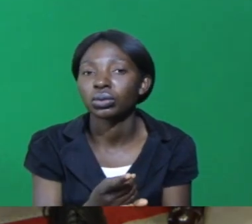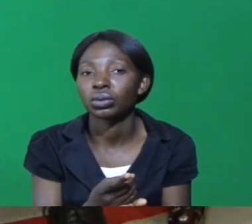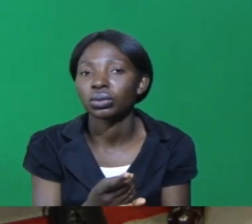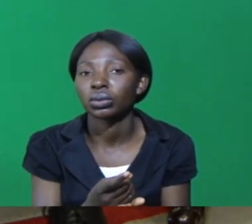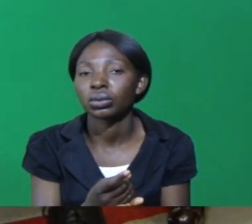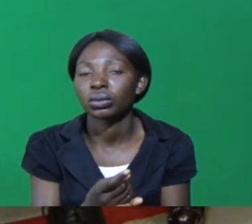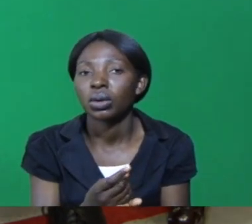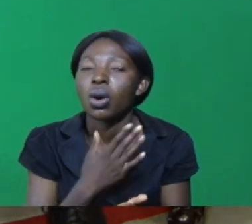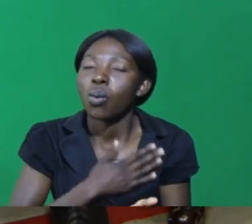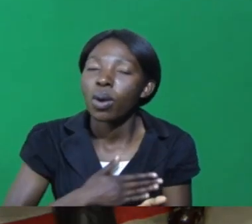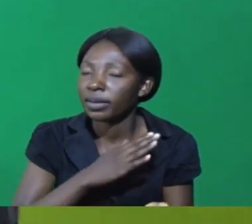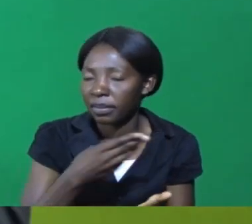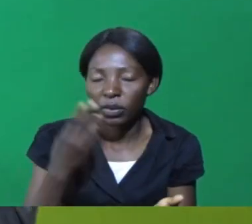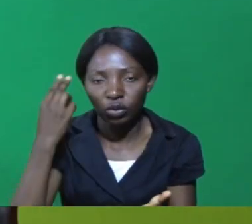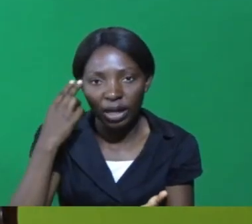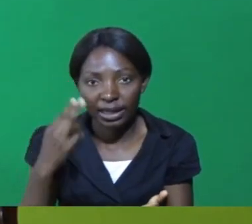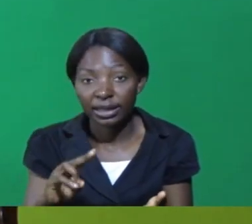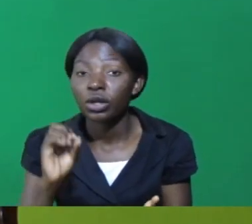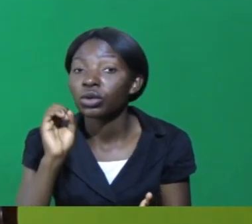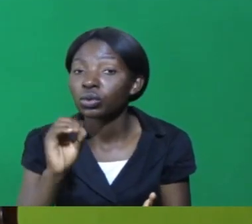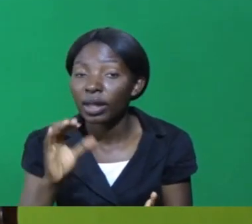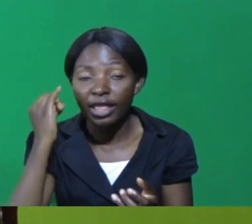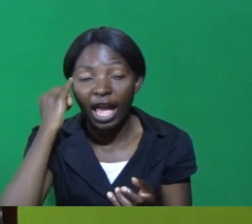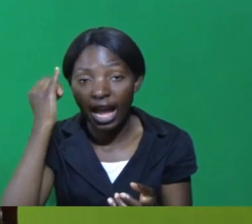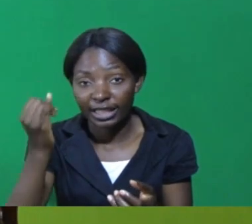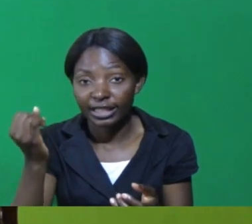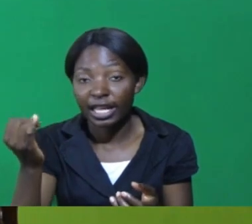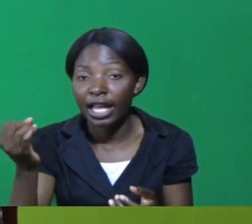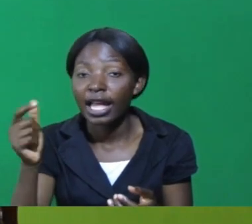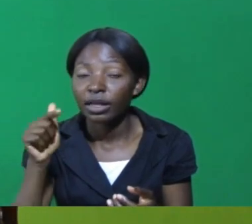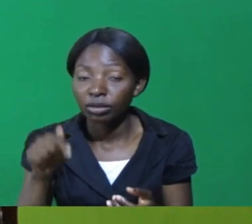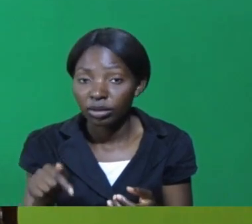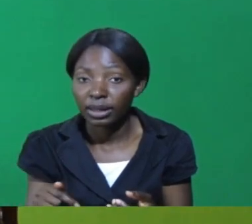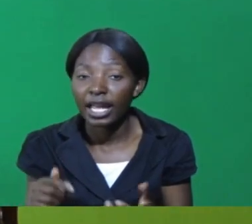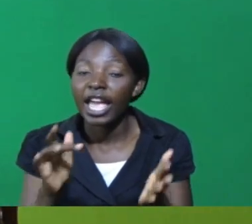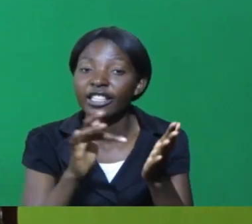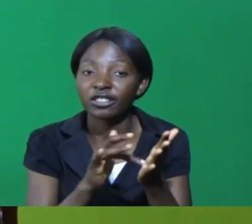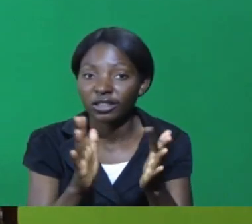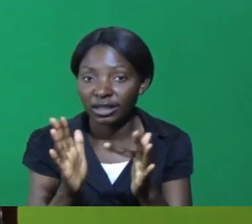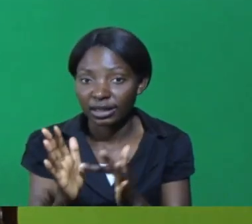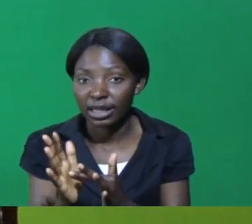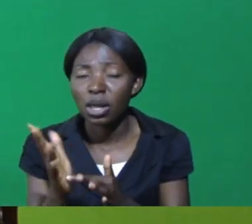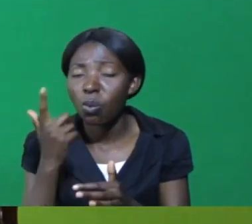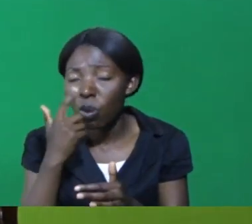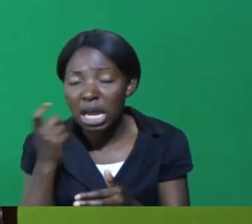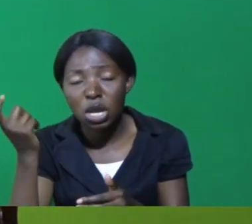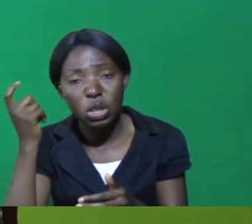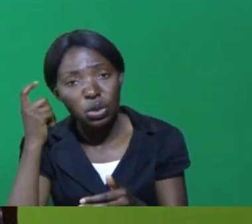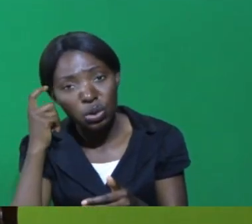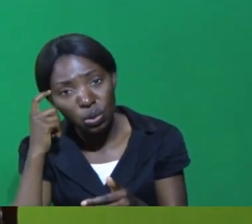Udzai vateereri pajeke ipapo. Alright. Saka vateereri pfungwa iri kubuda pachena ndeyekudaiwo. Jesu kunyange